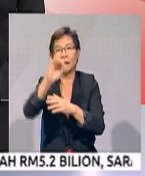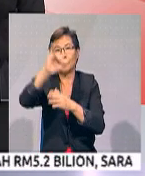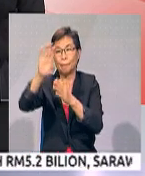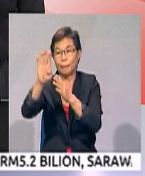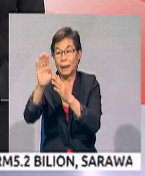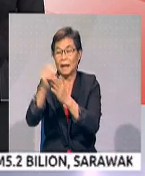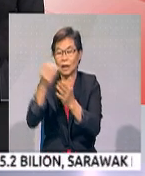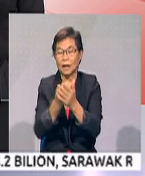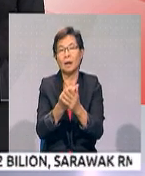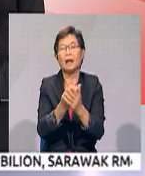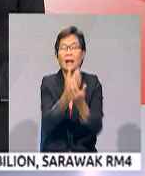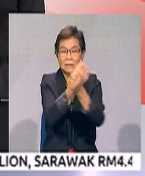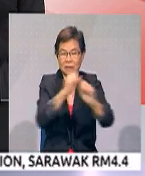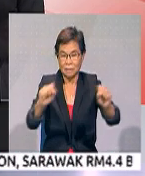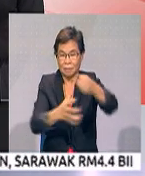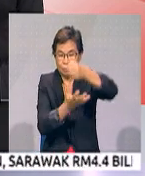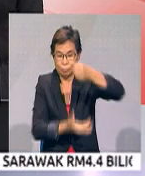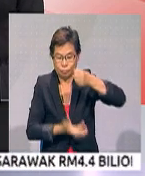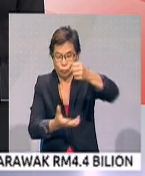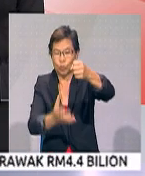disedia kepada Kementerian Kesihatan.